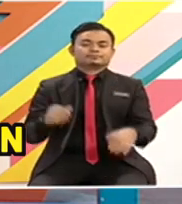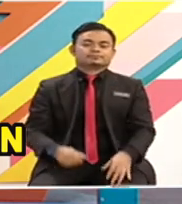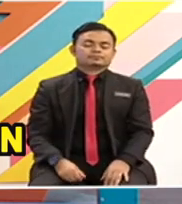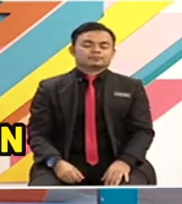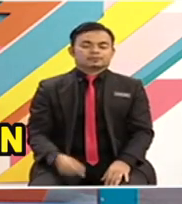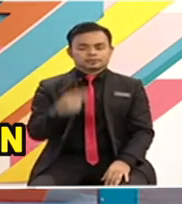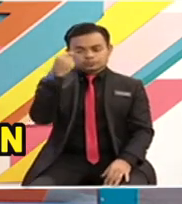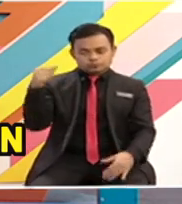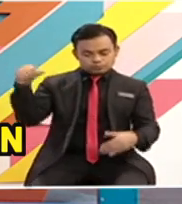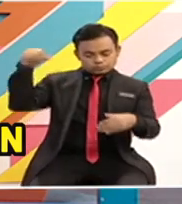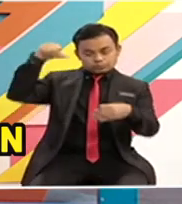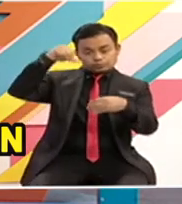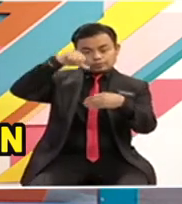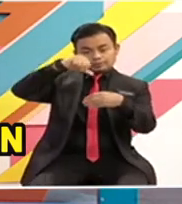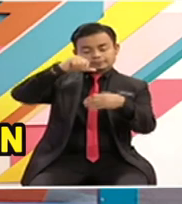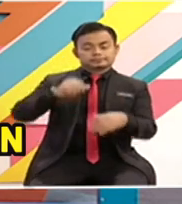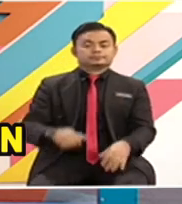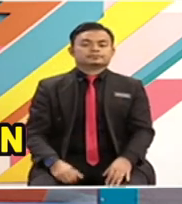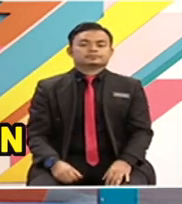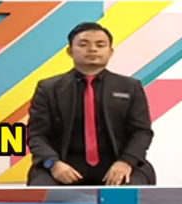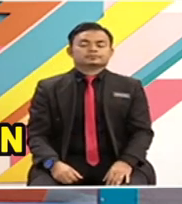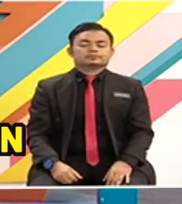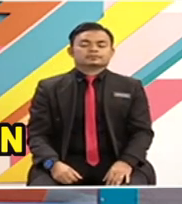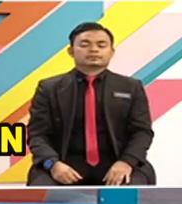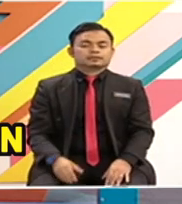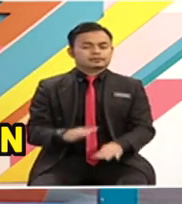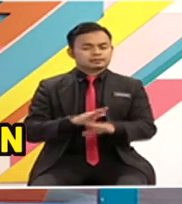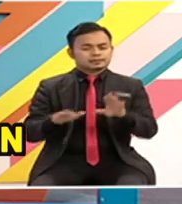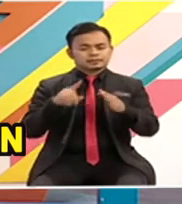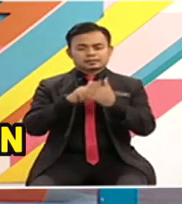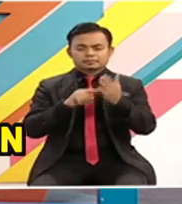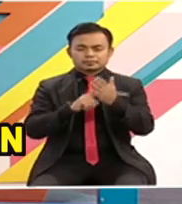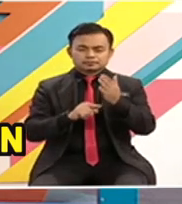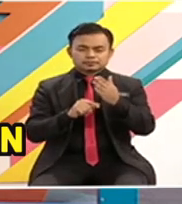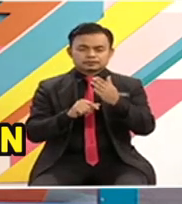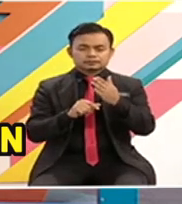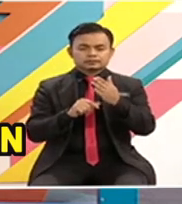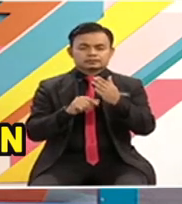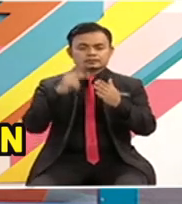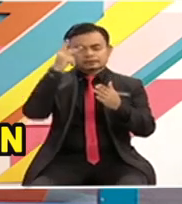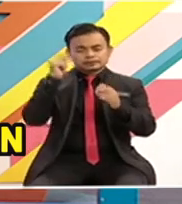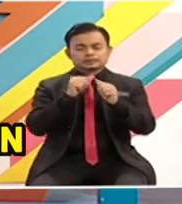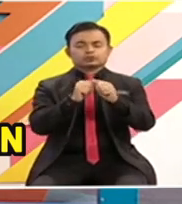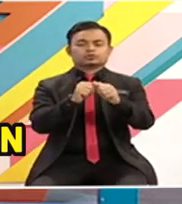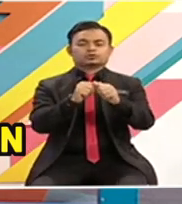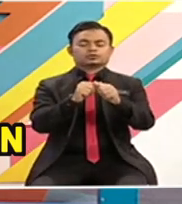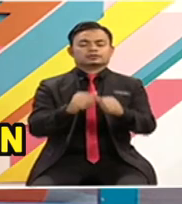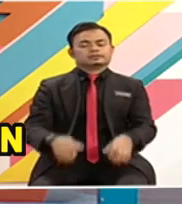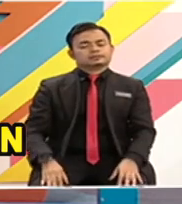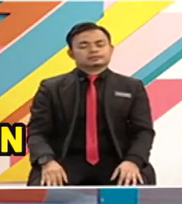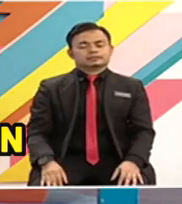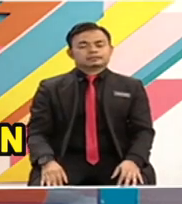menuang ataupun kita gunakan ini curahan ini Gita dasarata diketaui tuna tuang betul-betul tak tengah Lah kenapa